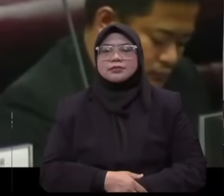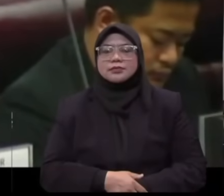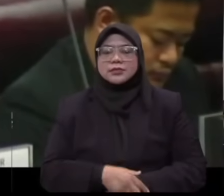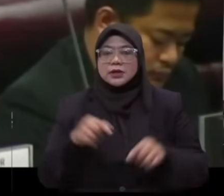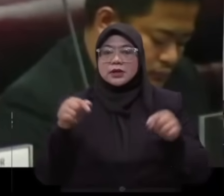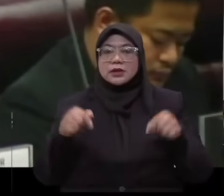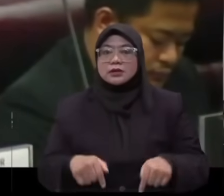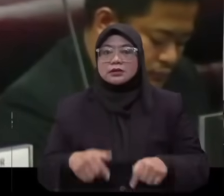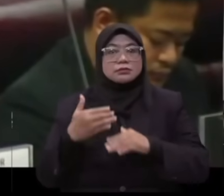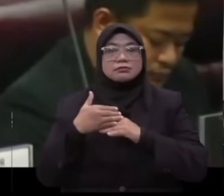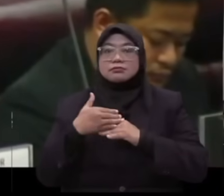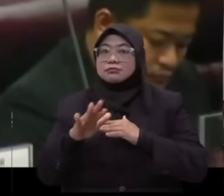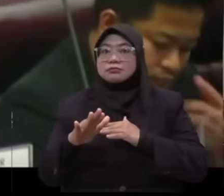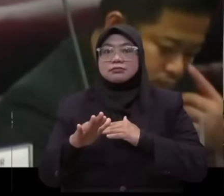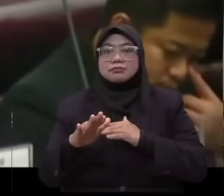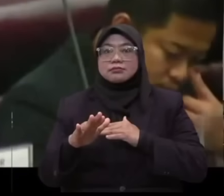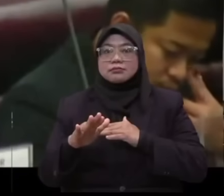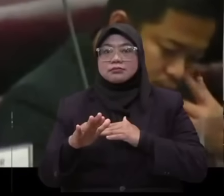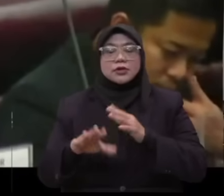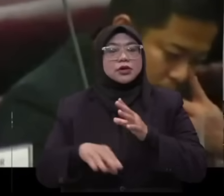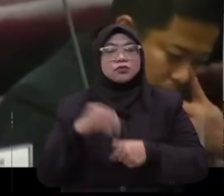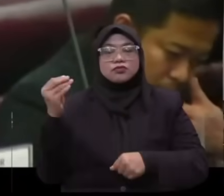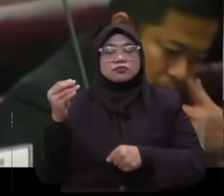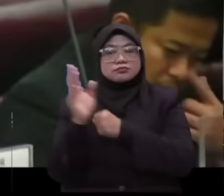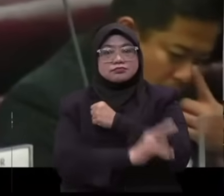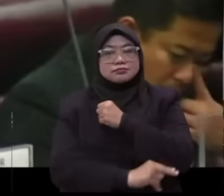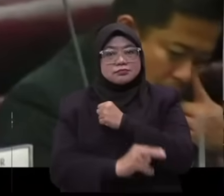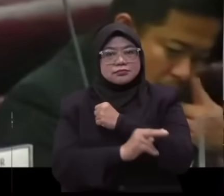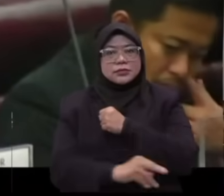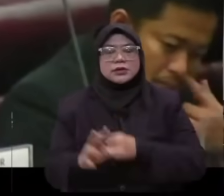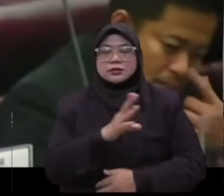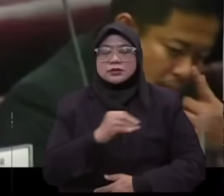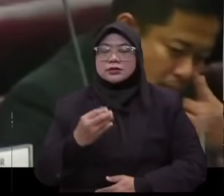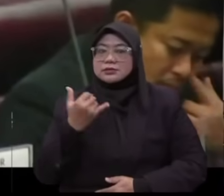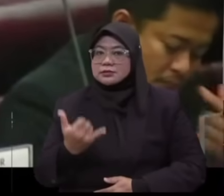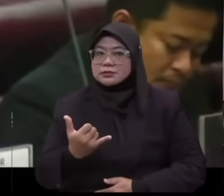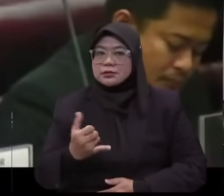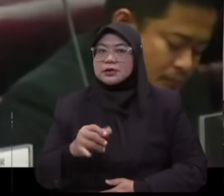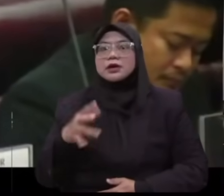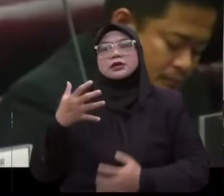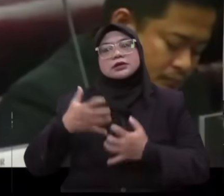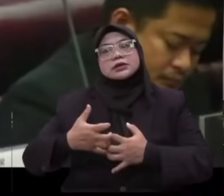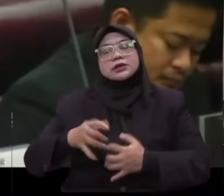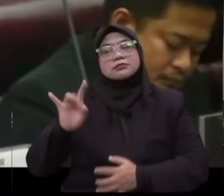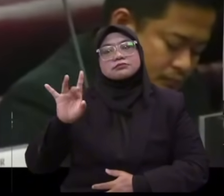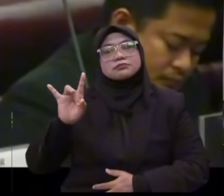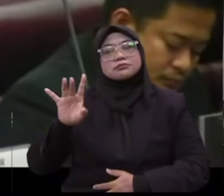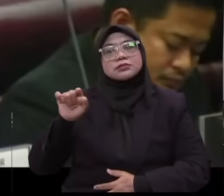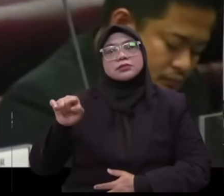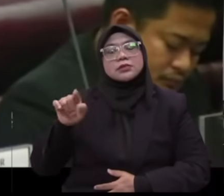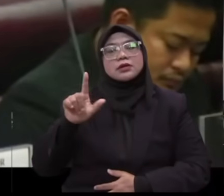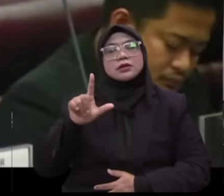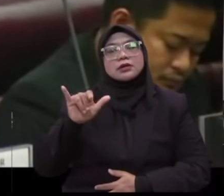hari ini kita tidak Anta keluarga jadi salah satu-satunya wilayahnya